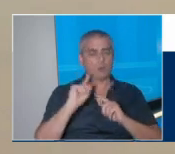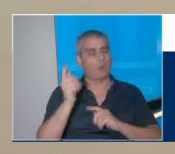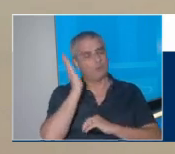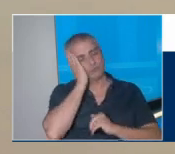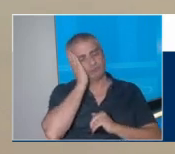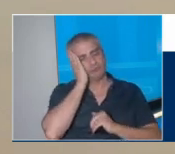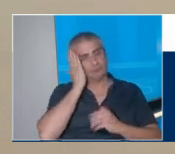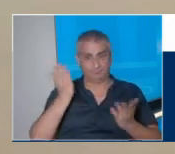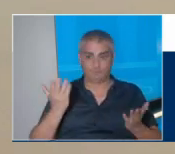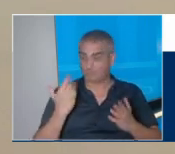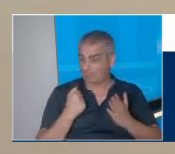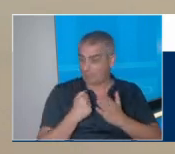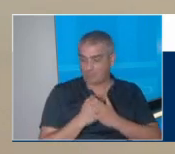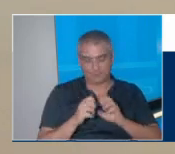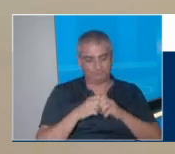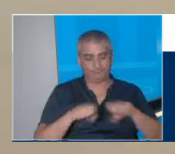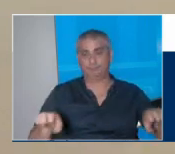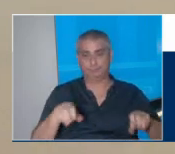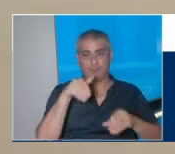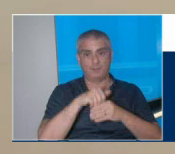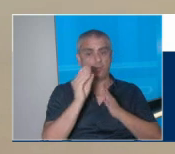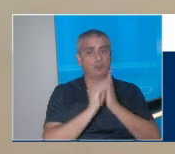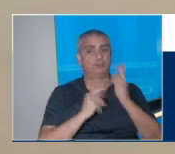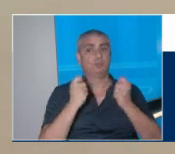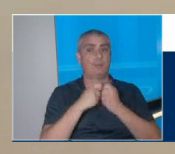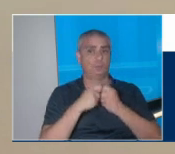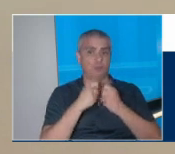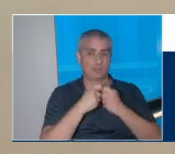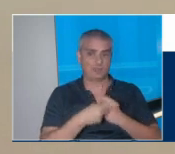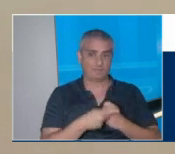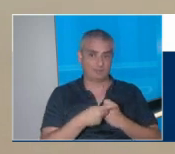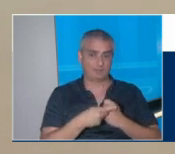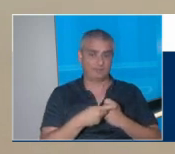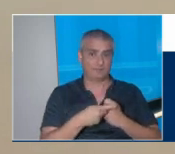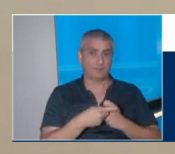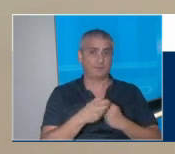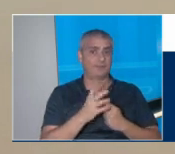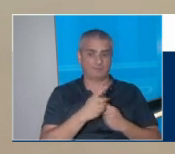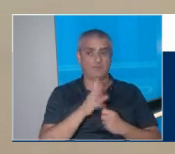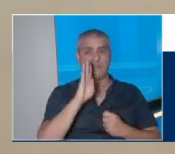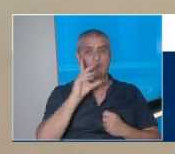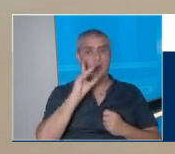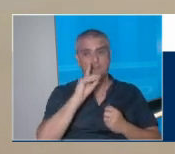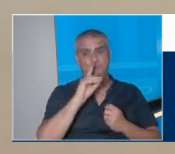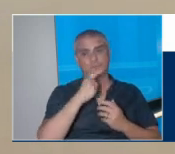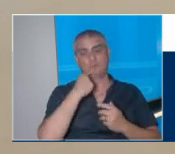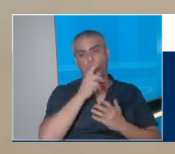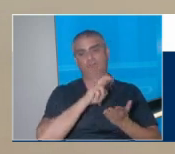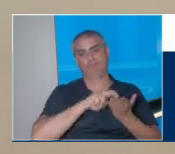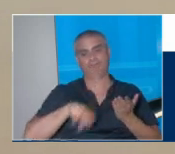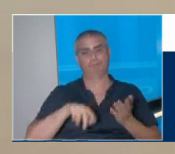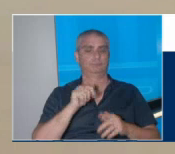תרדמת עד לפיצול שהיה בתוך הרשימה המשותפת. וכשבלד בעצם הוכרזה שהיא